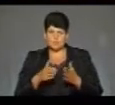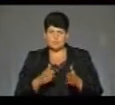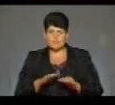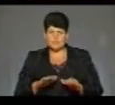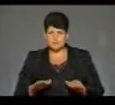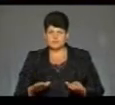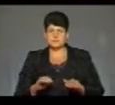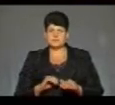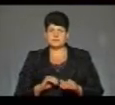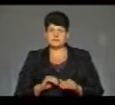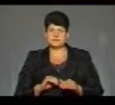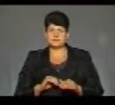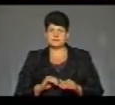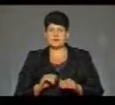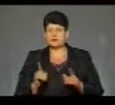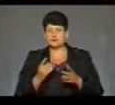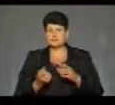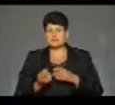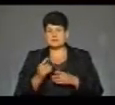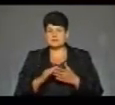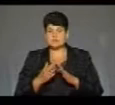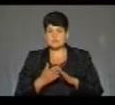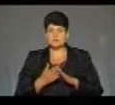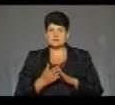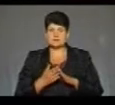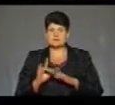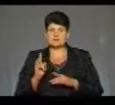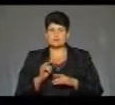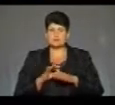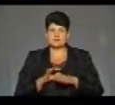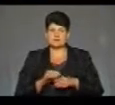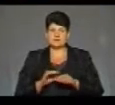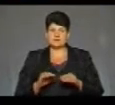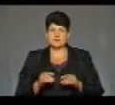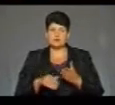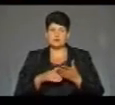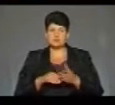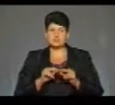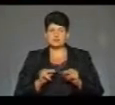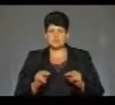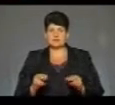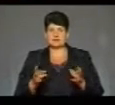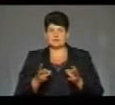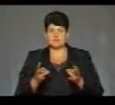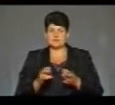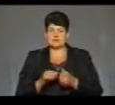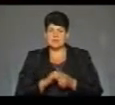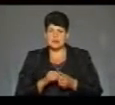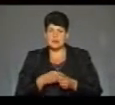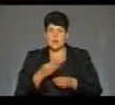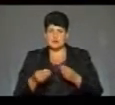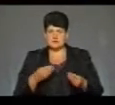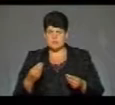дітки, якщо виникають такі ситуації, десь дитинку провести медпункт. Маємо помічник вчителя, десь потрібно якісь матеріали